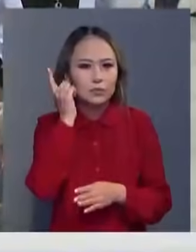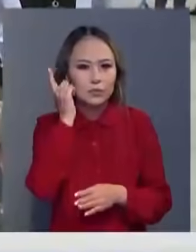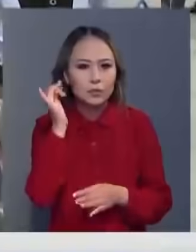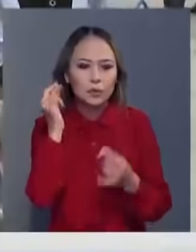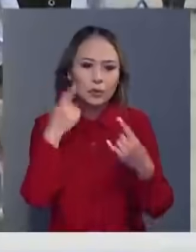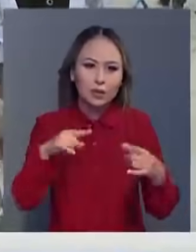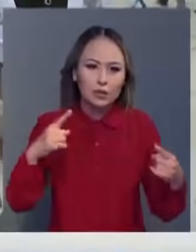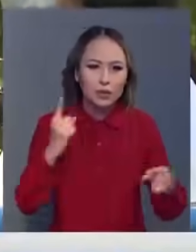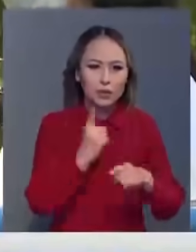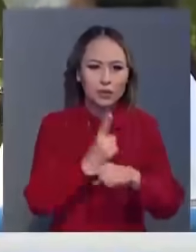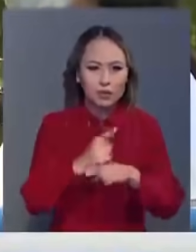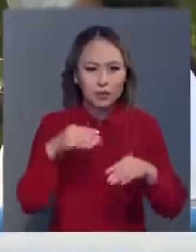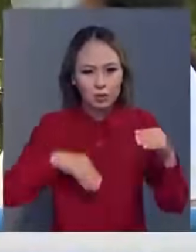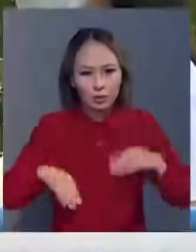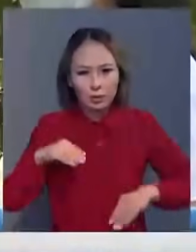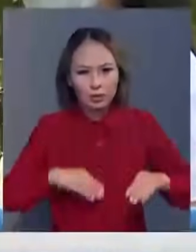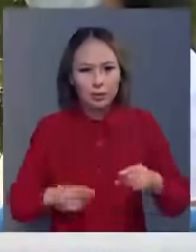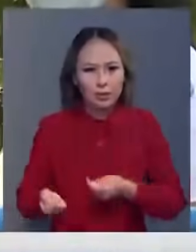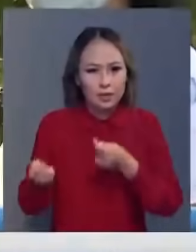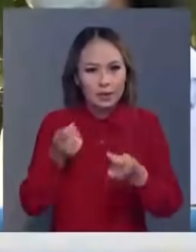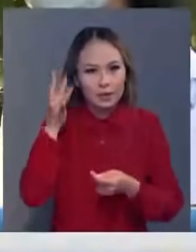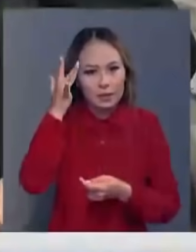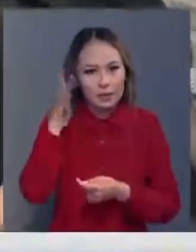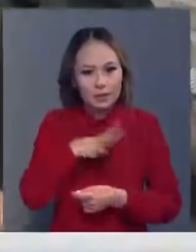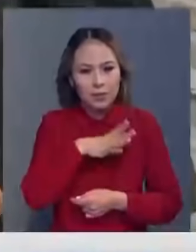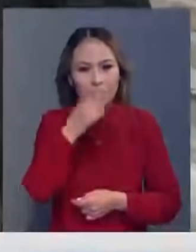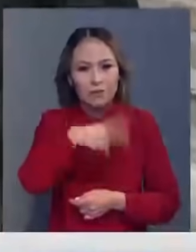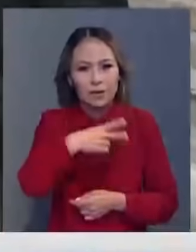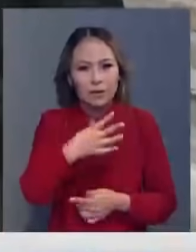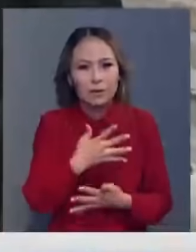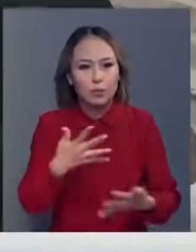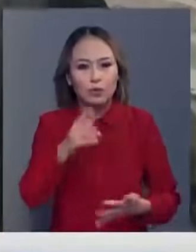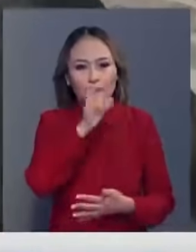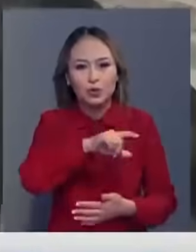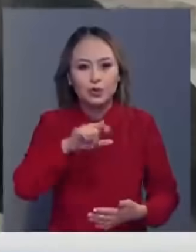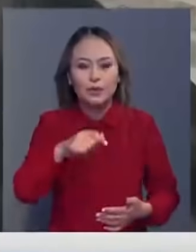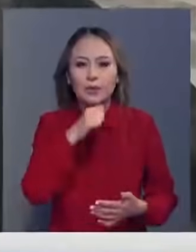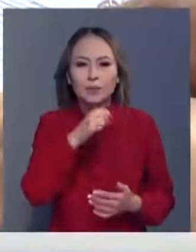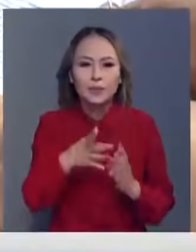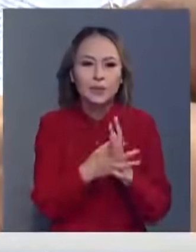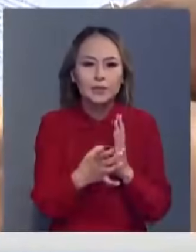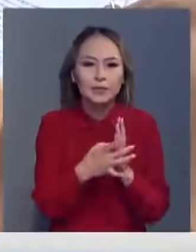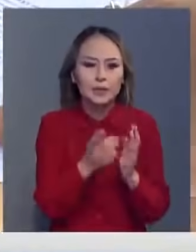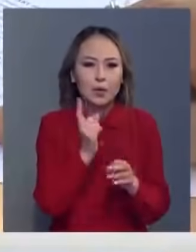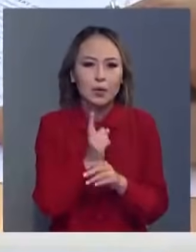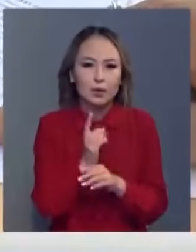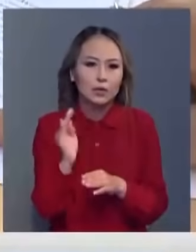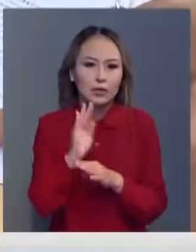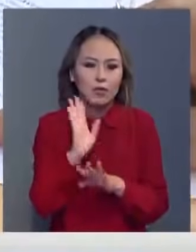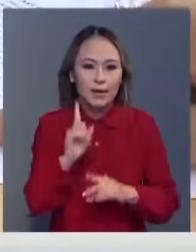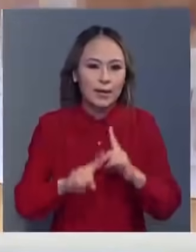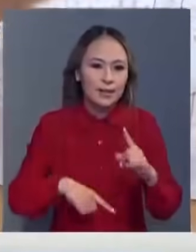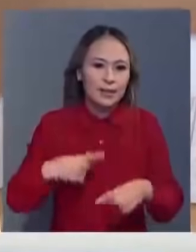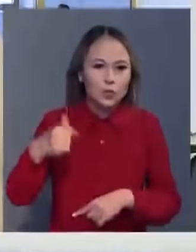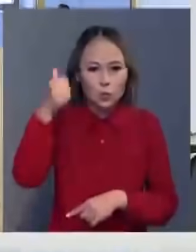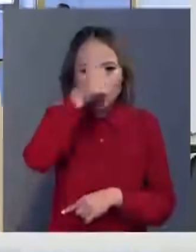телефон және өзге де тыйым салынған құралдарды алып кірмек болған. 20-дан астам талапкер сынақтан шеттетілді. Енді олар тек келер жылы